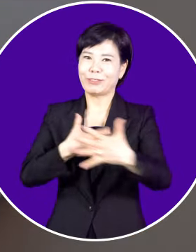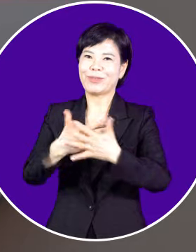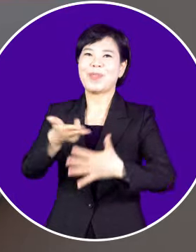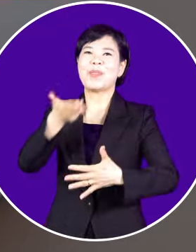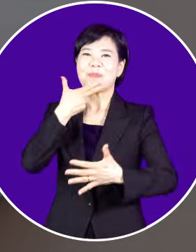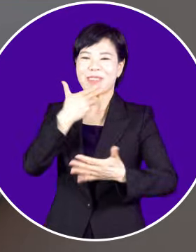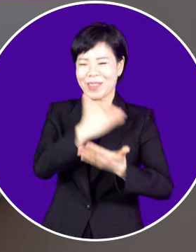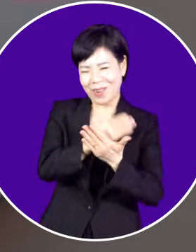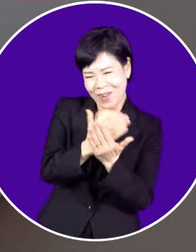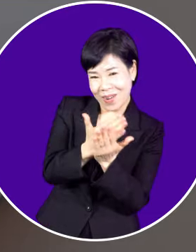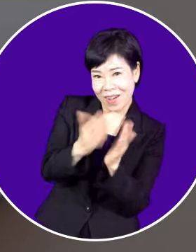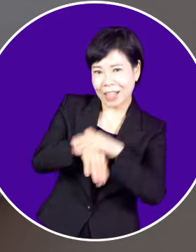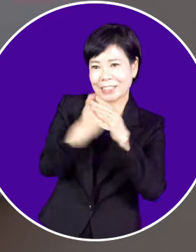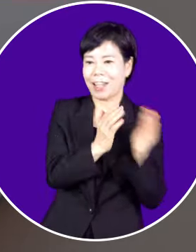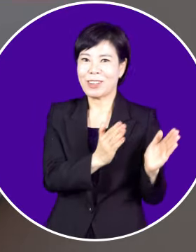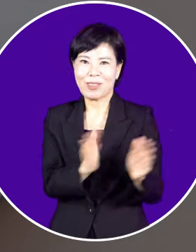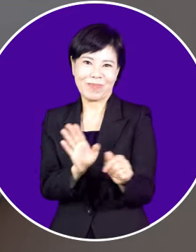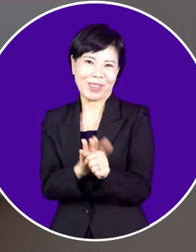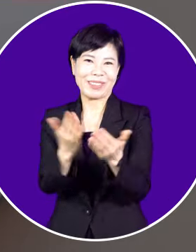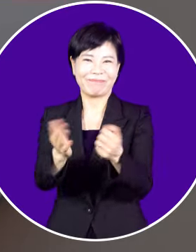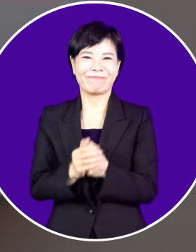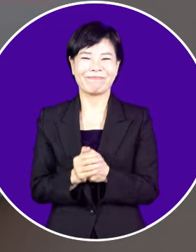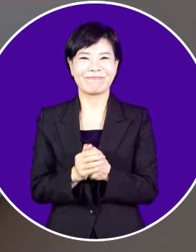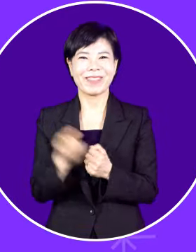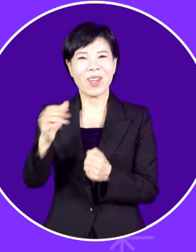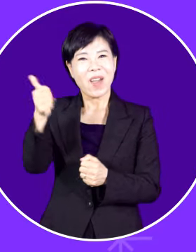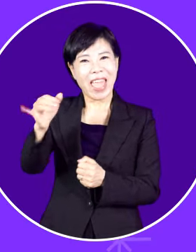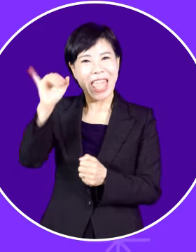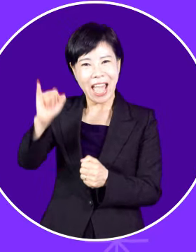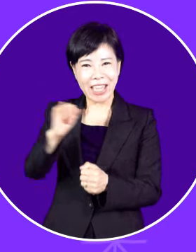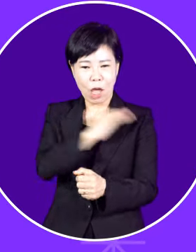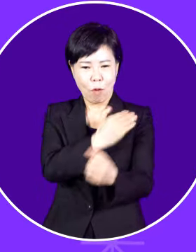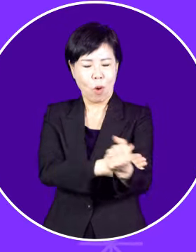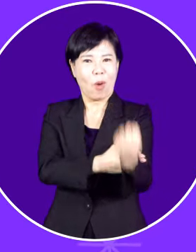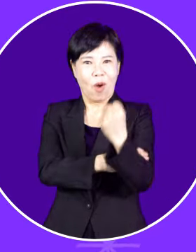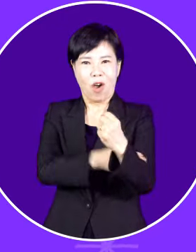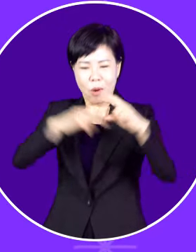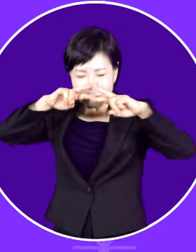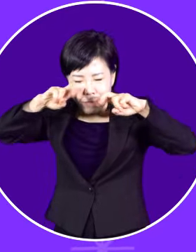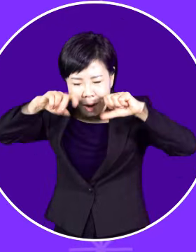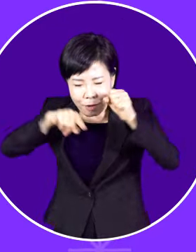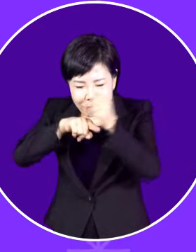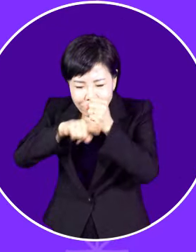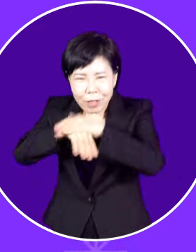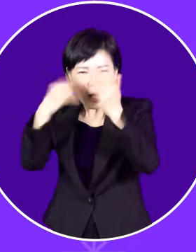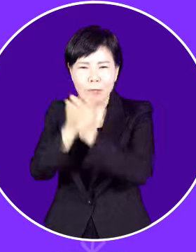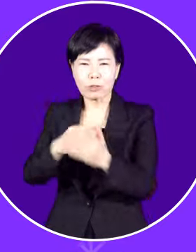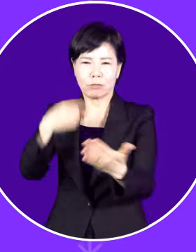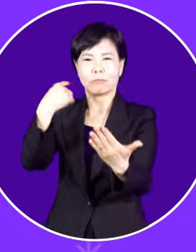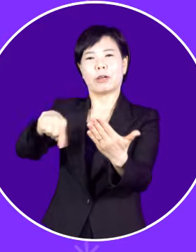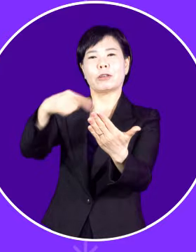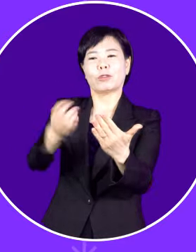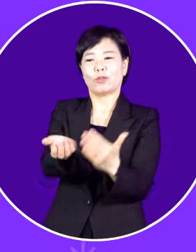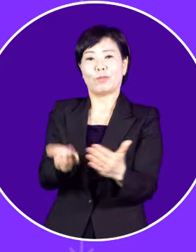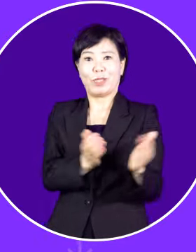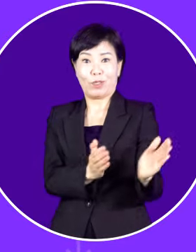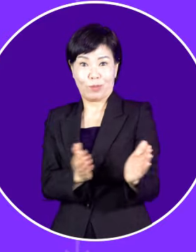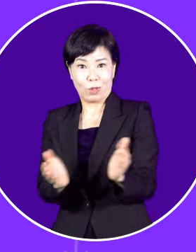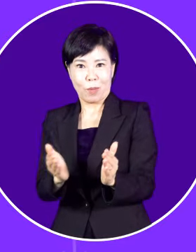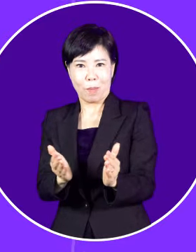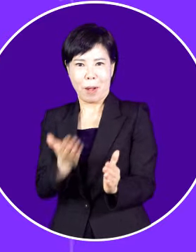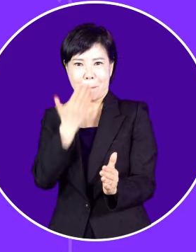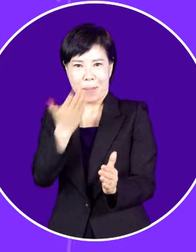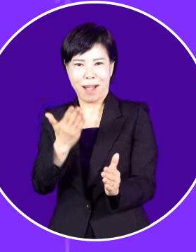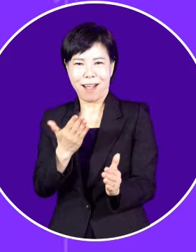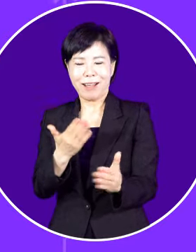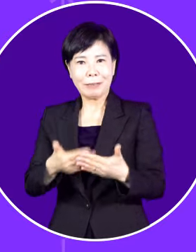않아요. 다양한 유형별 문항들이 준비되어 있답니다. 또 AI 역량 분석 게임을 통해 역량 검사를 사전에 대비해 볼 수도